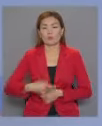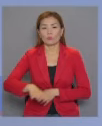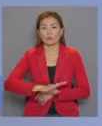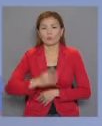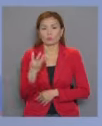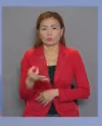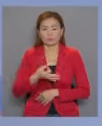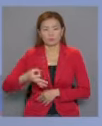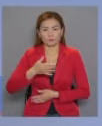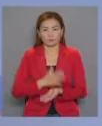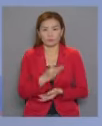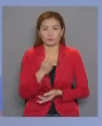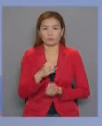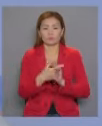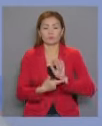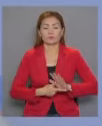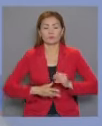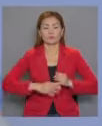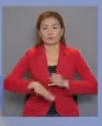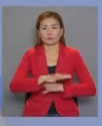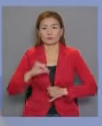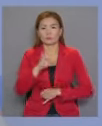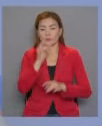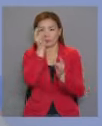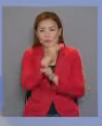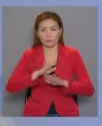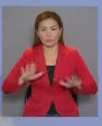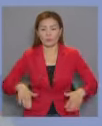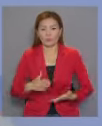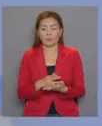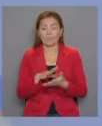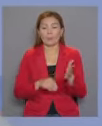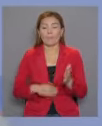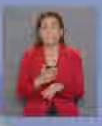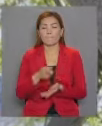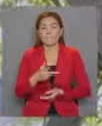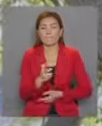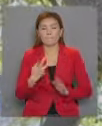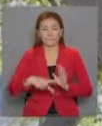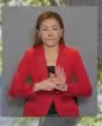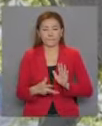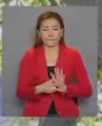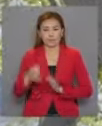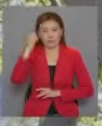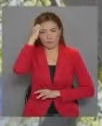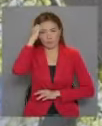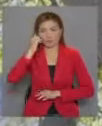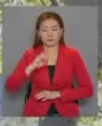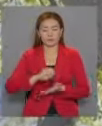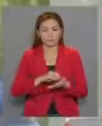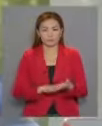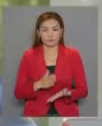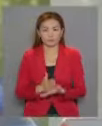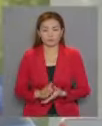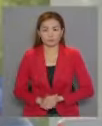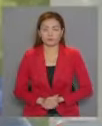4 республикалық, 317 жергілікті тарихи мәдени кешен бар. Бұдан бөлек 1128 ескерткіш есепке алынған.